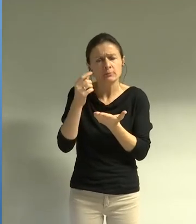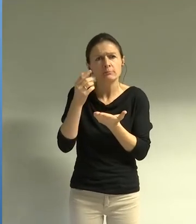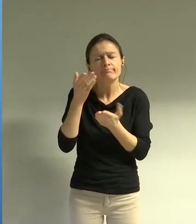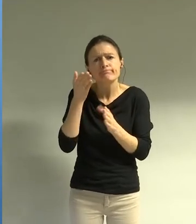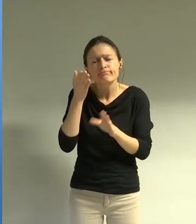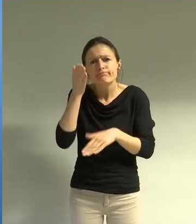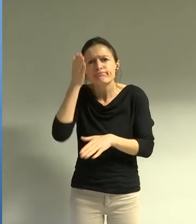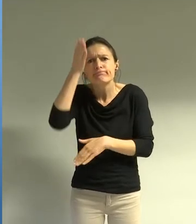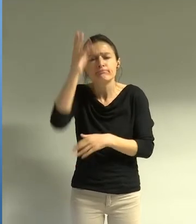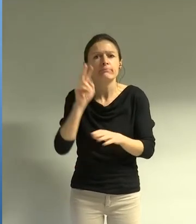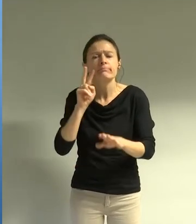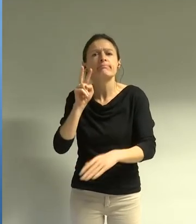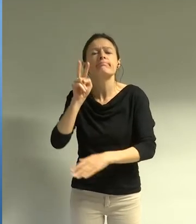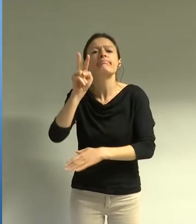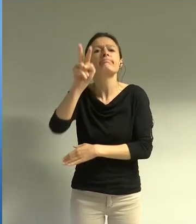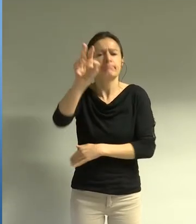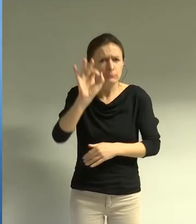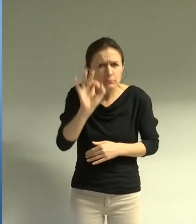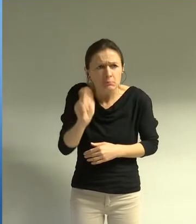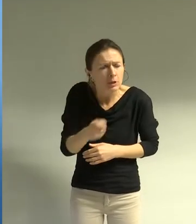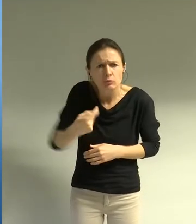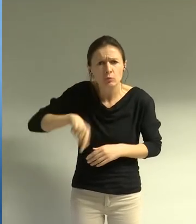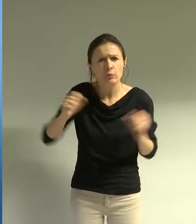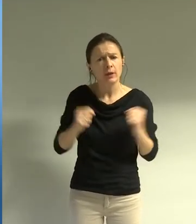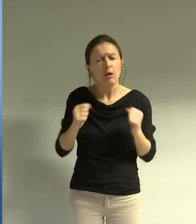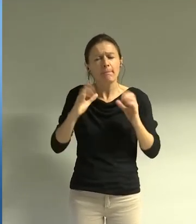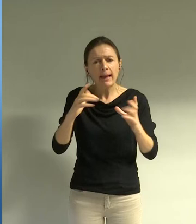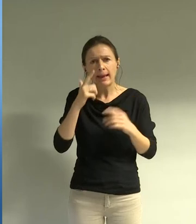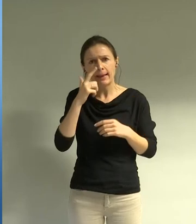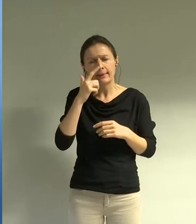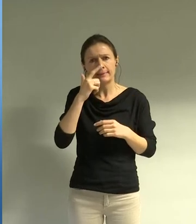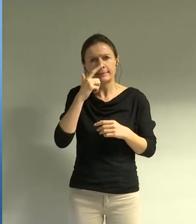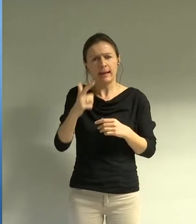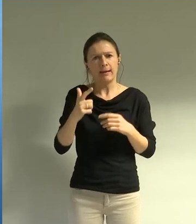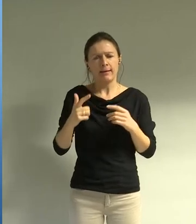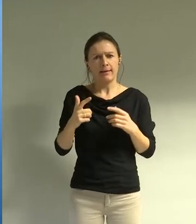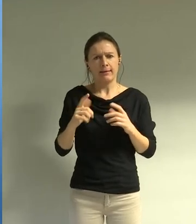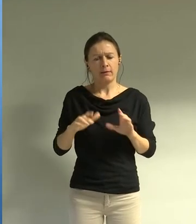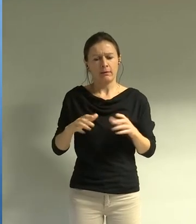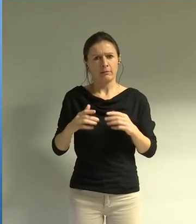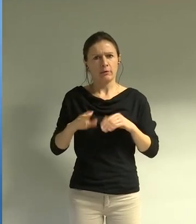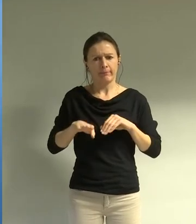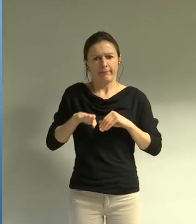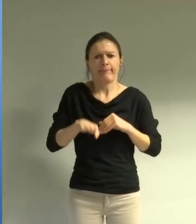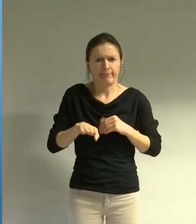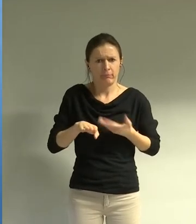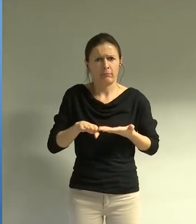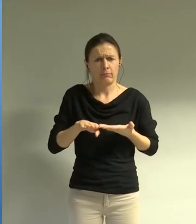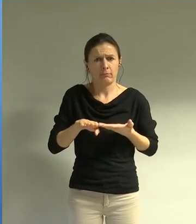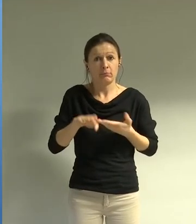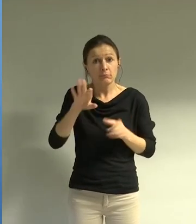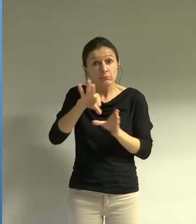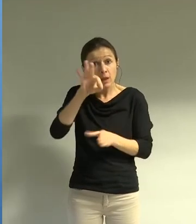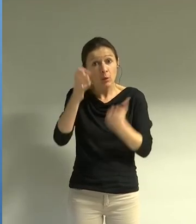même si nous sommes quand même regrettable d'en être encore qu'à ce stade après ses mandats d'une majorité écologique elle